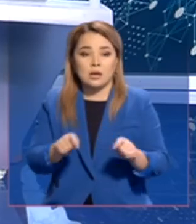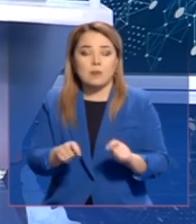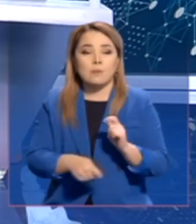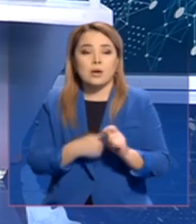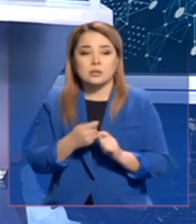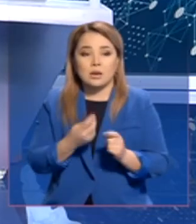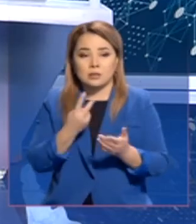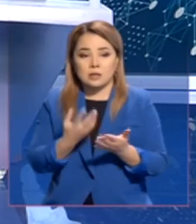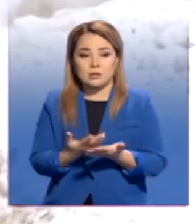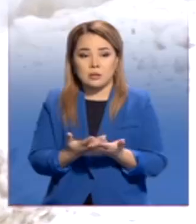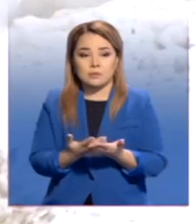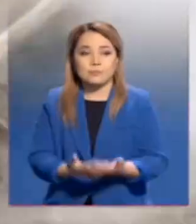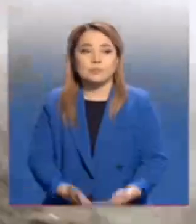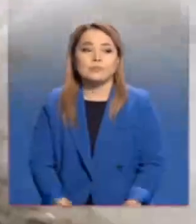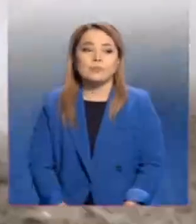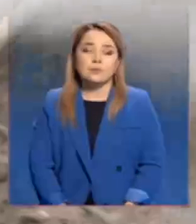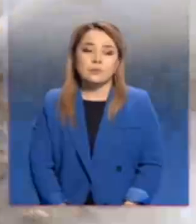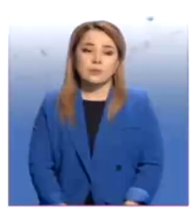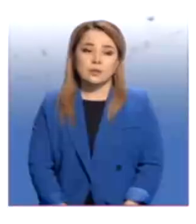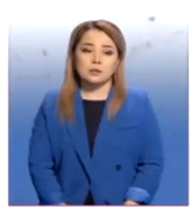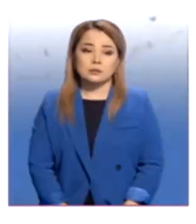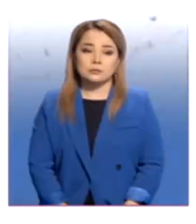материалы.